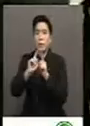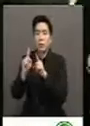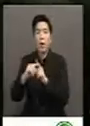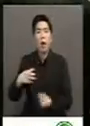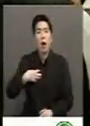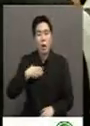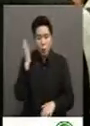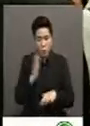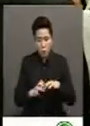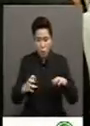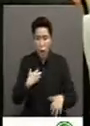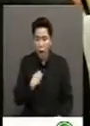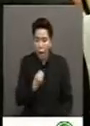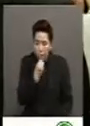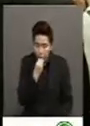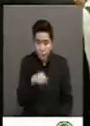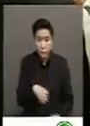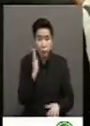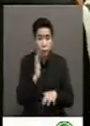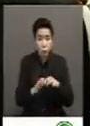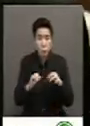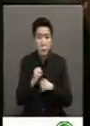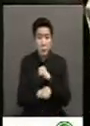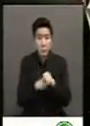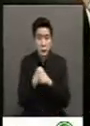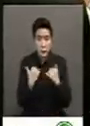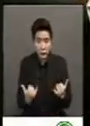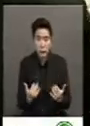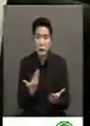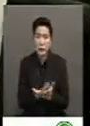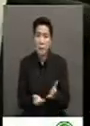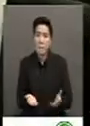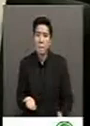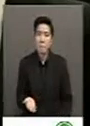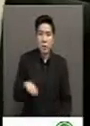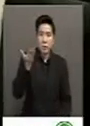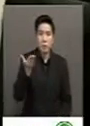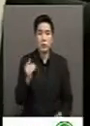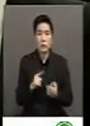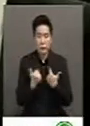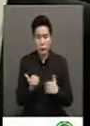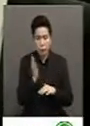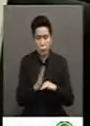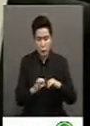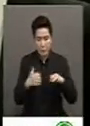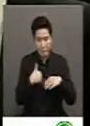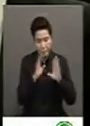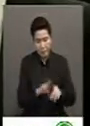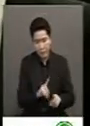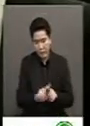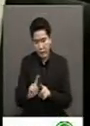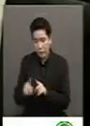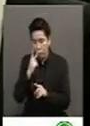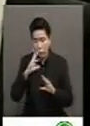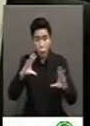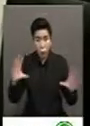ภคทุเรียนดังนั้นเนี่ยผลผลิตทุเรียนในปีนี้มีแนวโน้มจะราคาขยับขึ้นทุเรียนมีหลายประเภทนะครับเวลาพูด